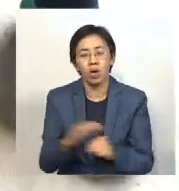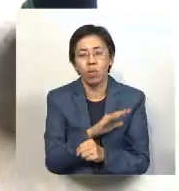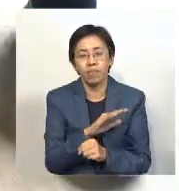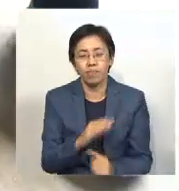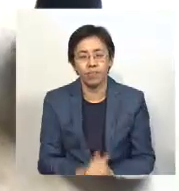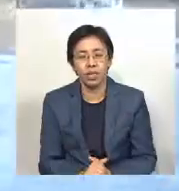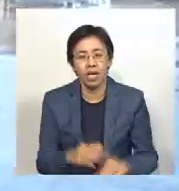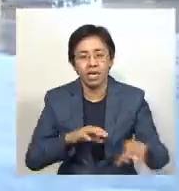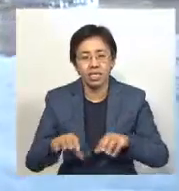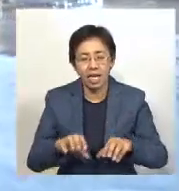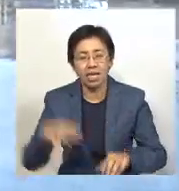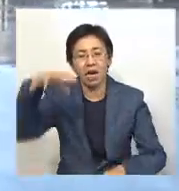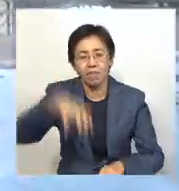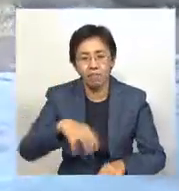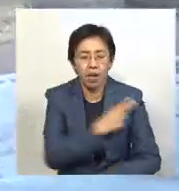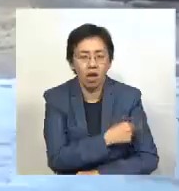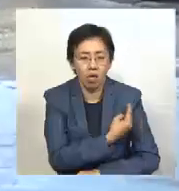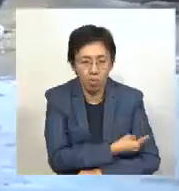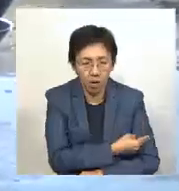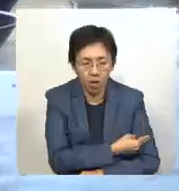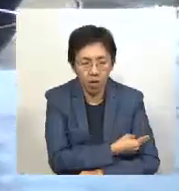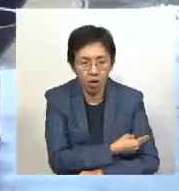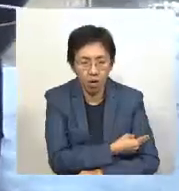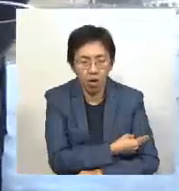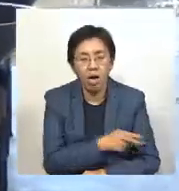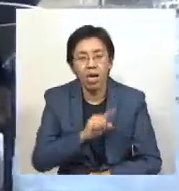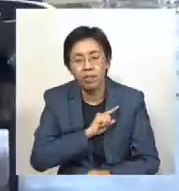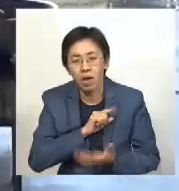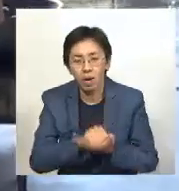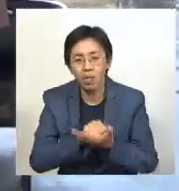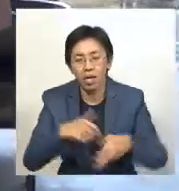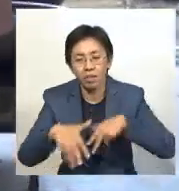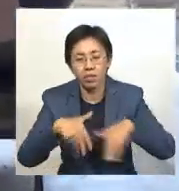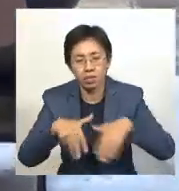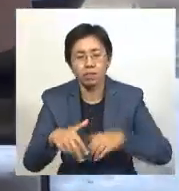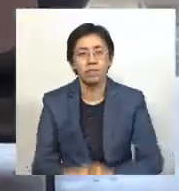จรด้วยการจัดตั้งหน่วยแพทย์เคลื่อนที่ประจำจุดไว้บริการอีกด้วย